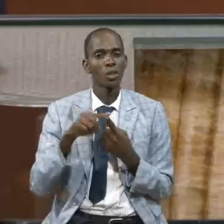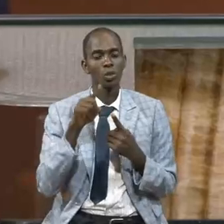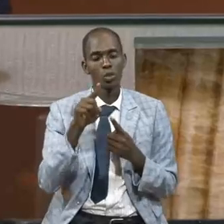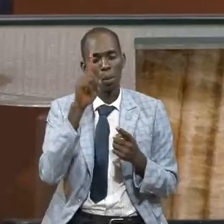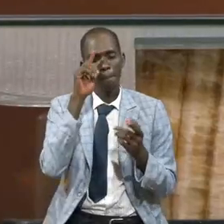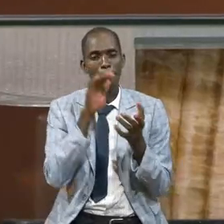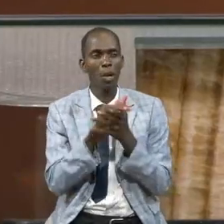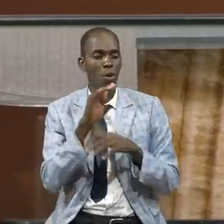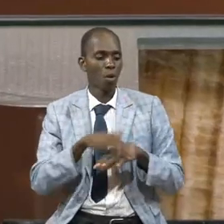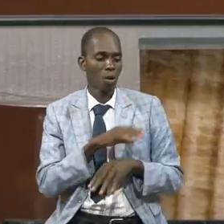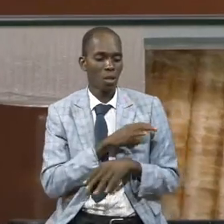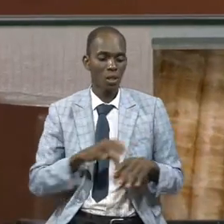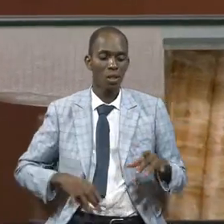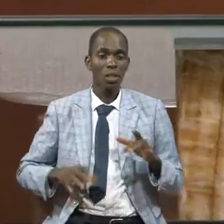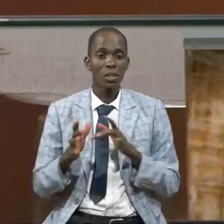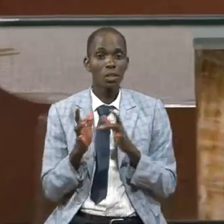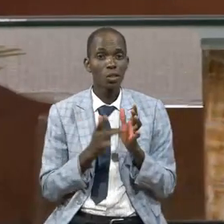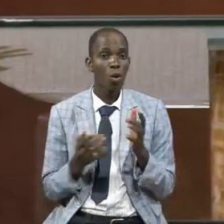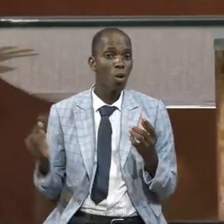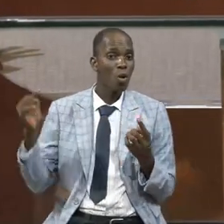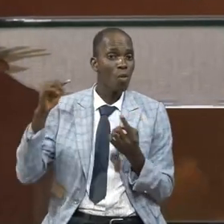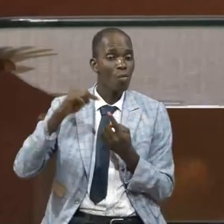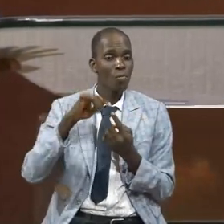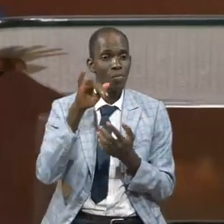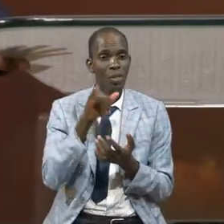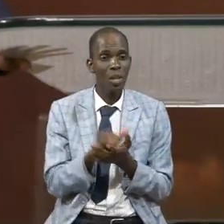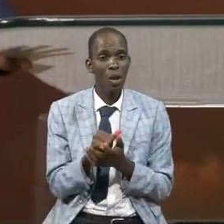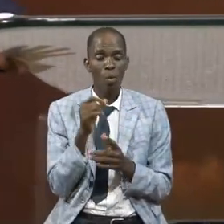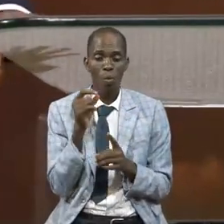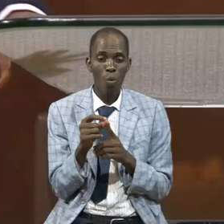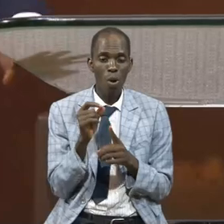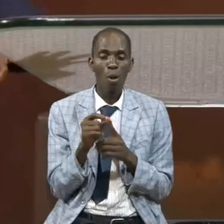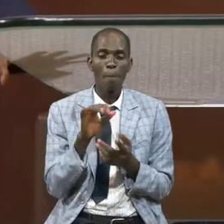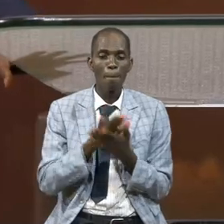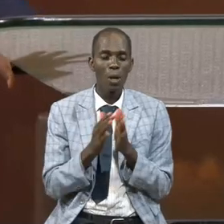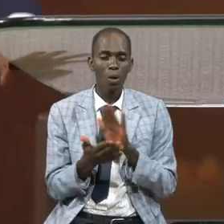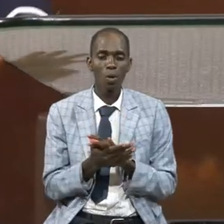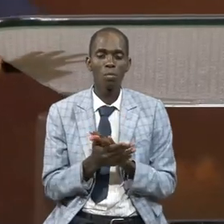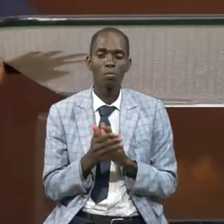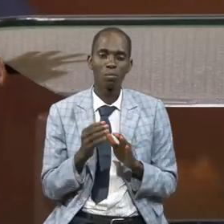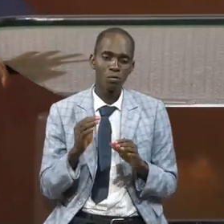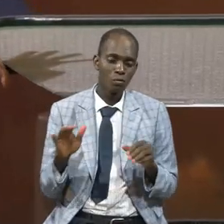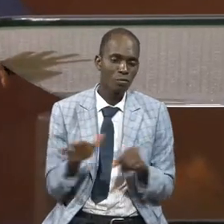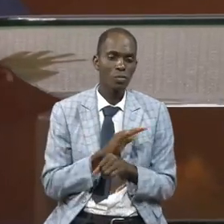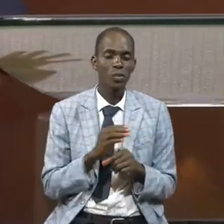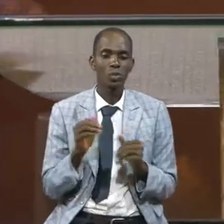Mais jusqu'à ce qu'il se repente, jusqu'à ce que la parole de Dieu là devienne partie de votre